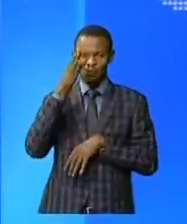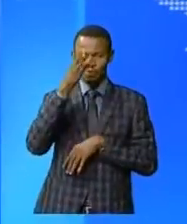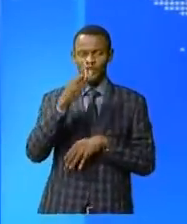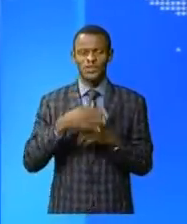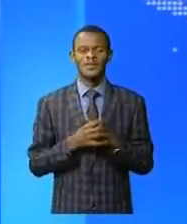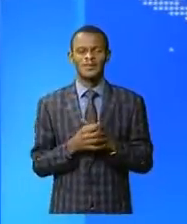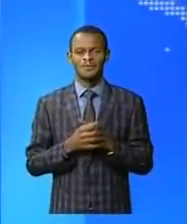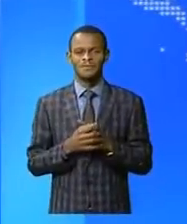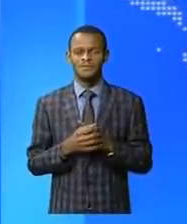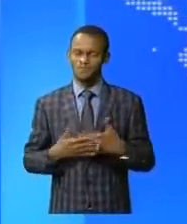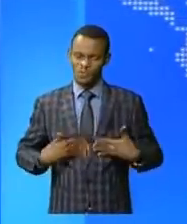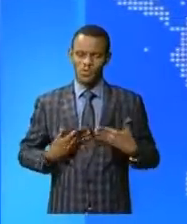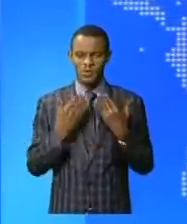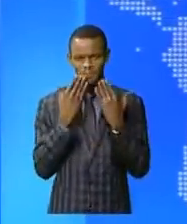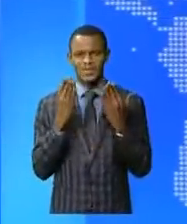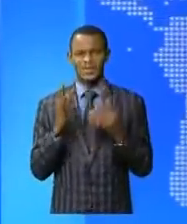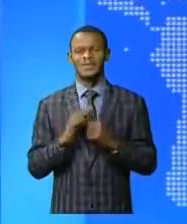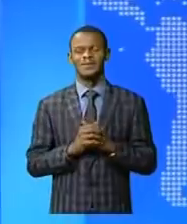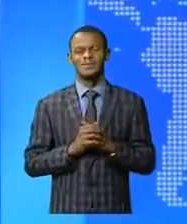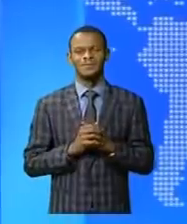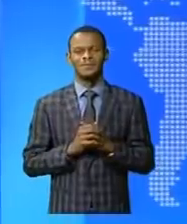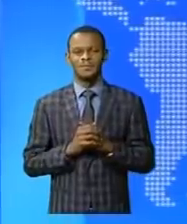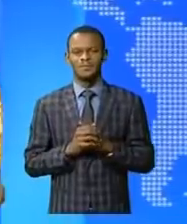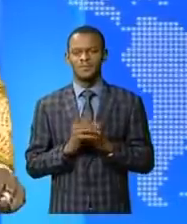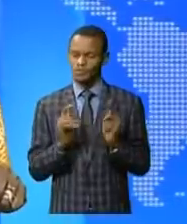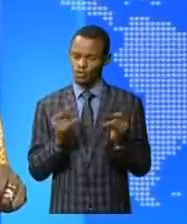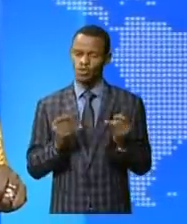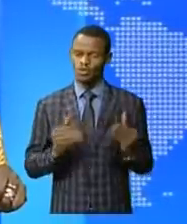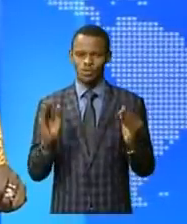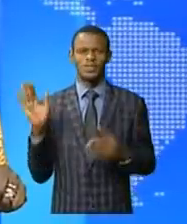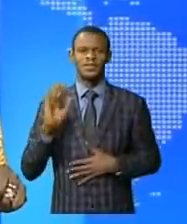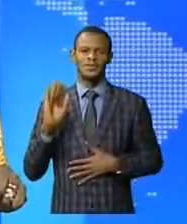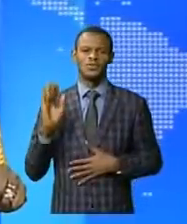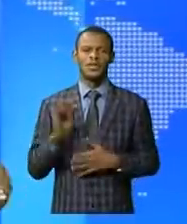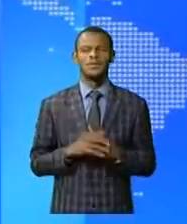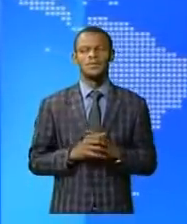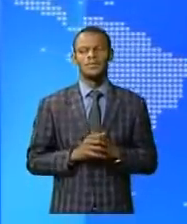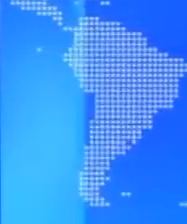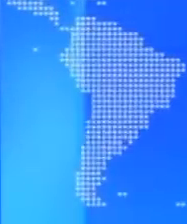même plaisir. D'ici là, portez-vous bien. L'actualité continue sur la chaîne nationale. Au revoir.